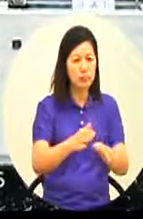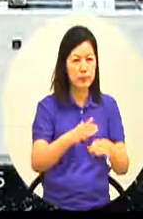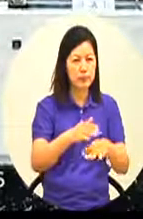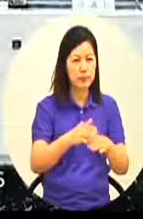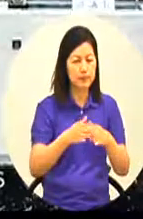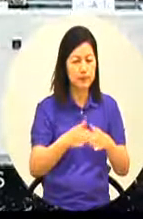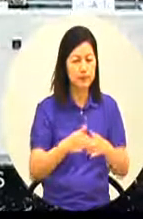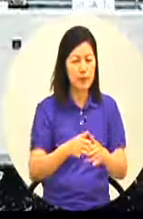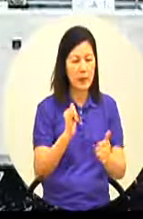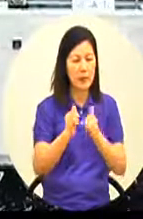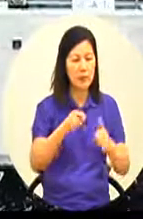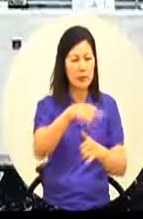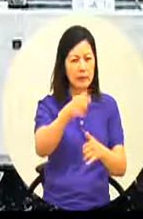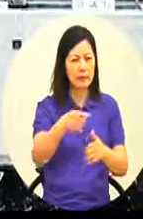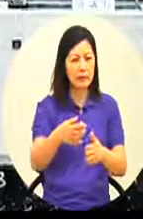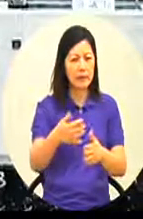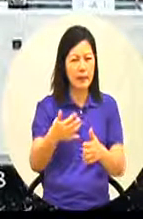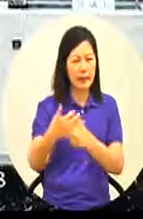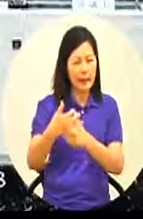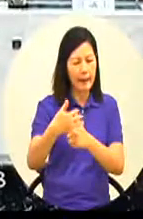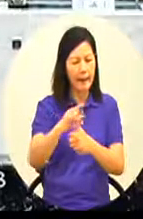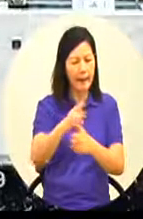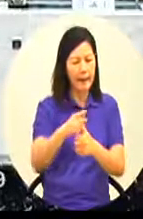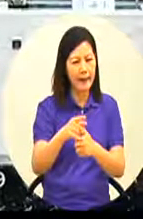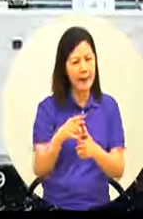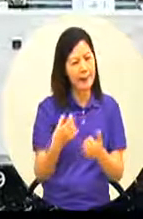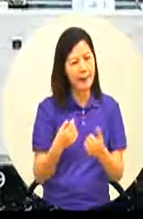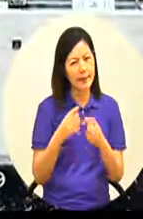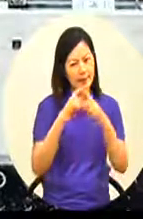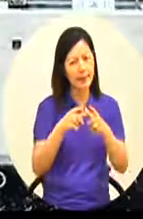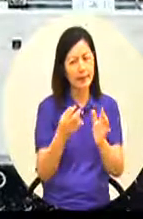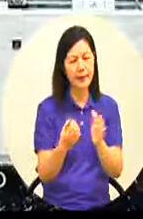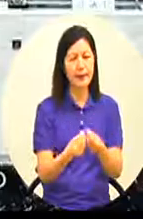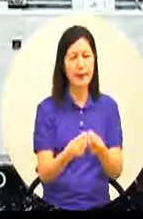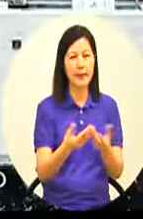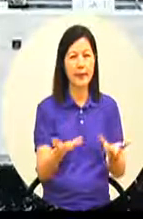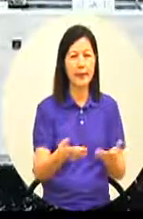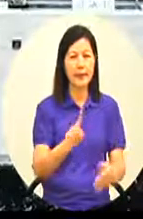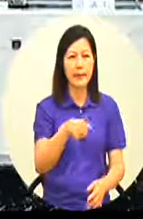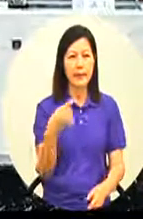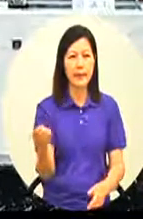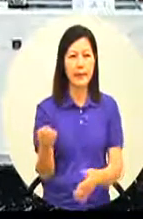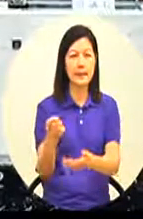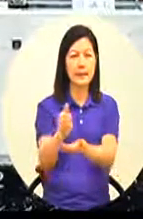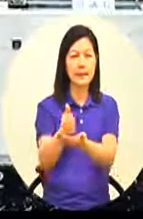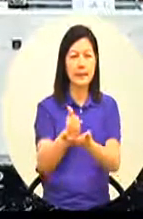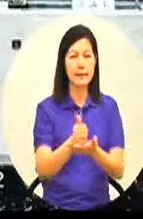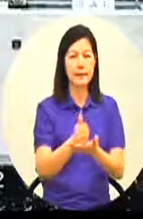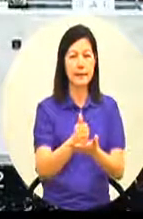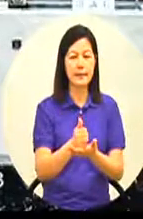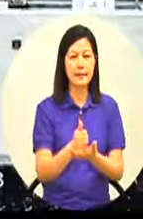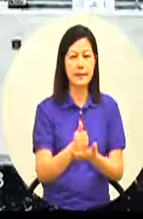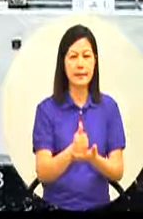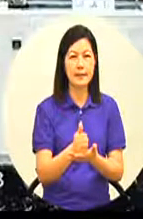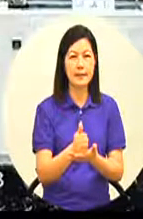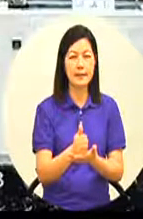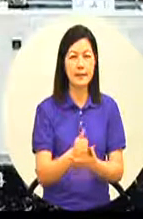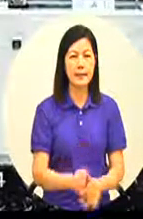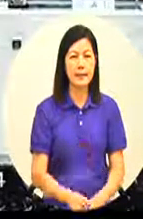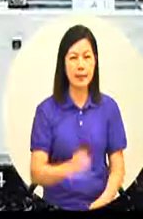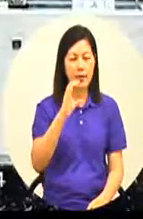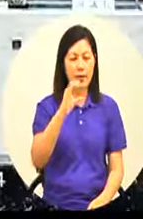们哦无言以对啊，好吧 ？OK， 好，我们接下来请方信燕议员哈，十五